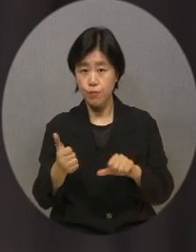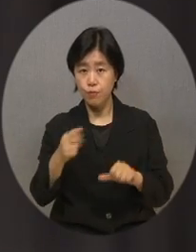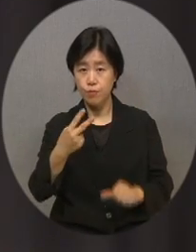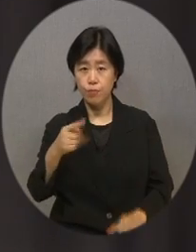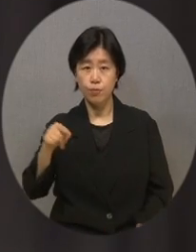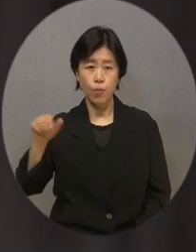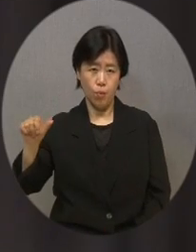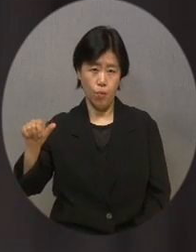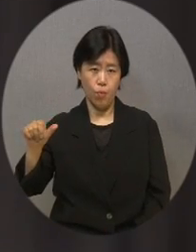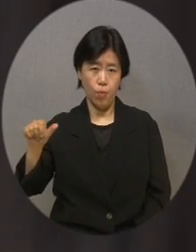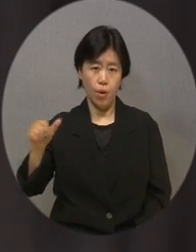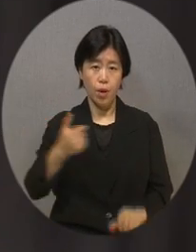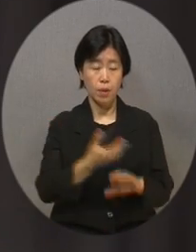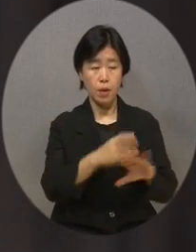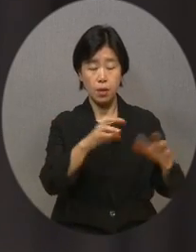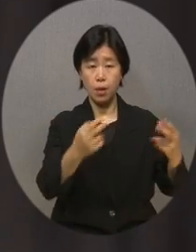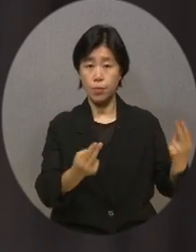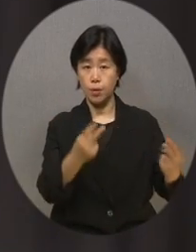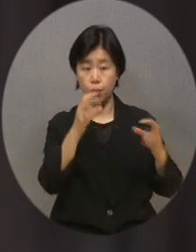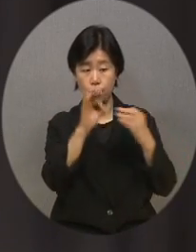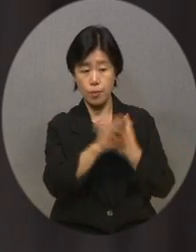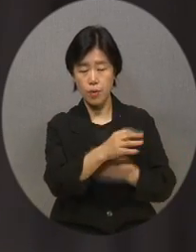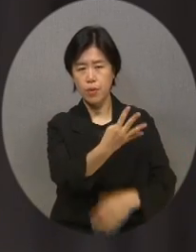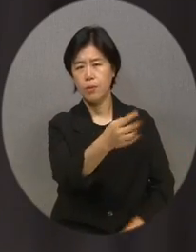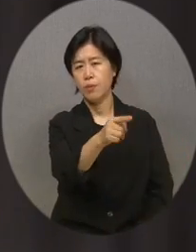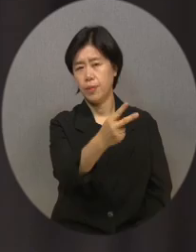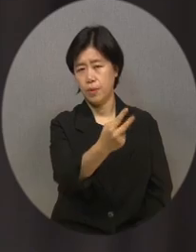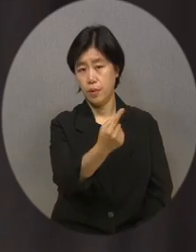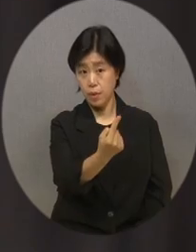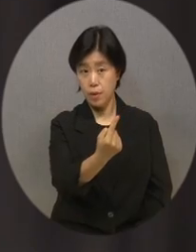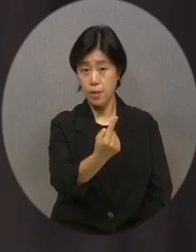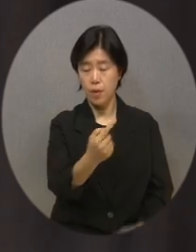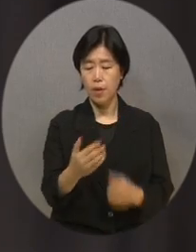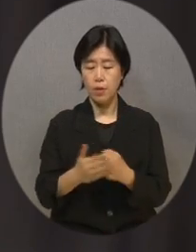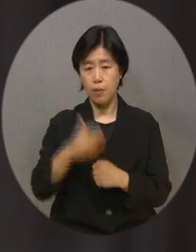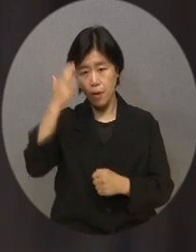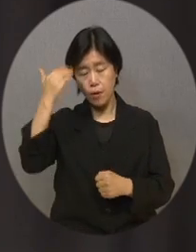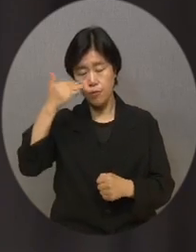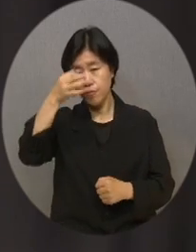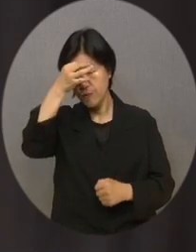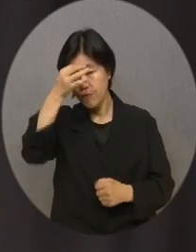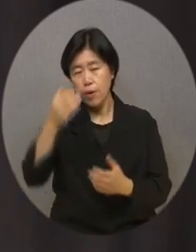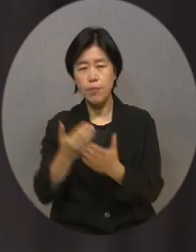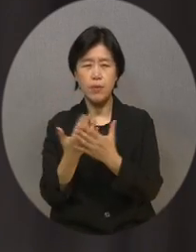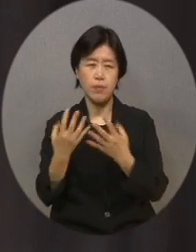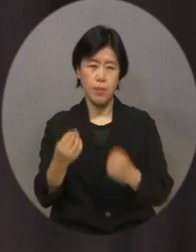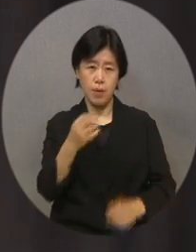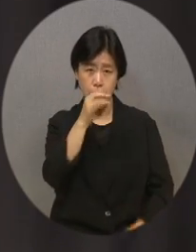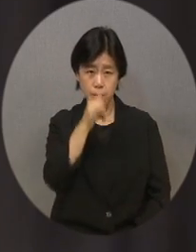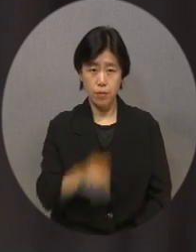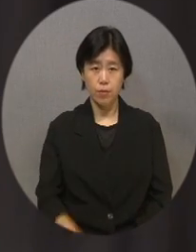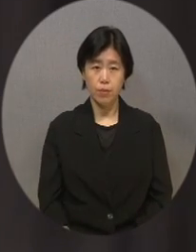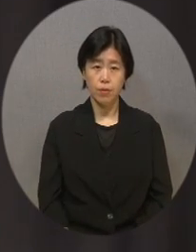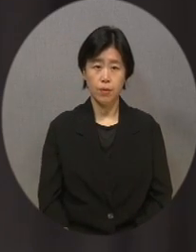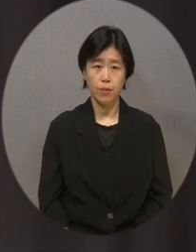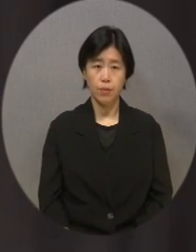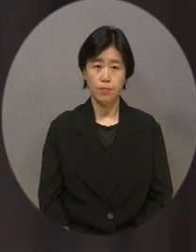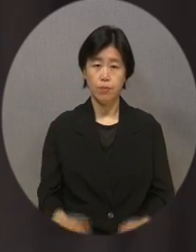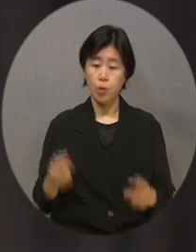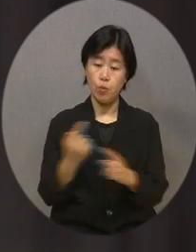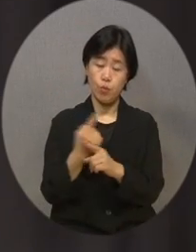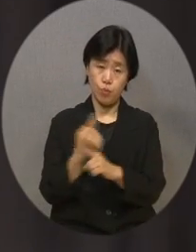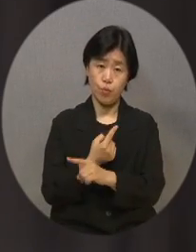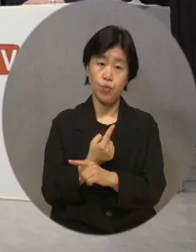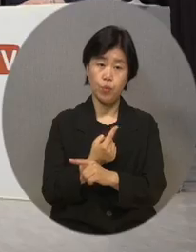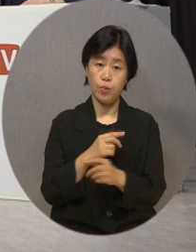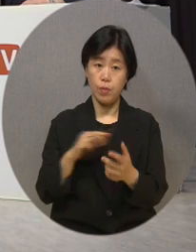평균 4.1명이거든요. 그만큼 우리나라 의료 수준이 좀 높다는 것을 알 수가 있고요. 치료 가능 사망률도 굉장히 상위권에 지금 분포해